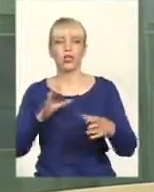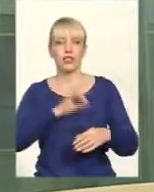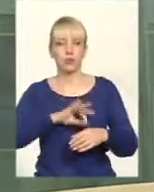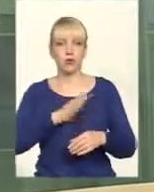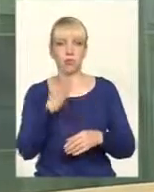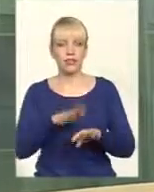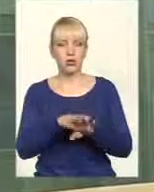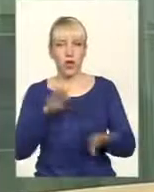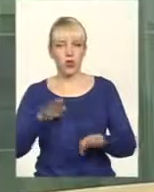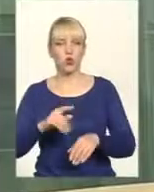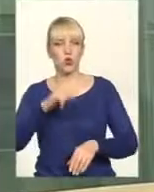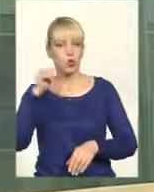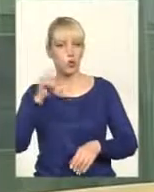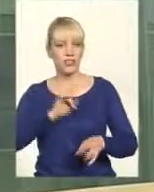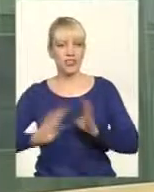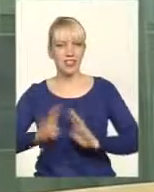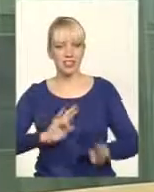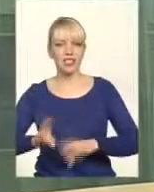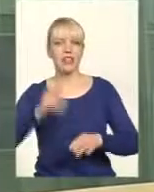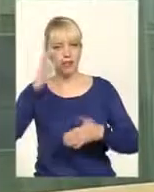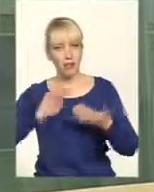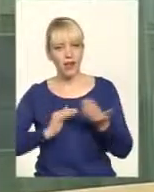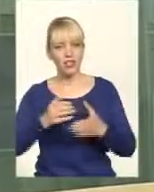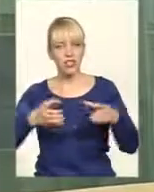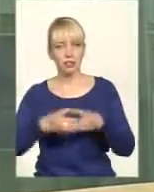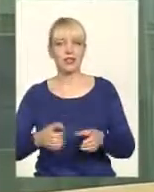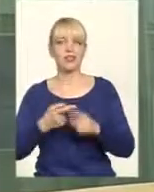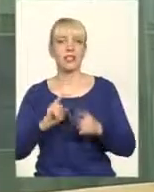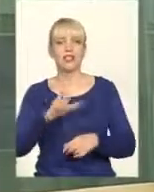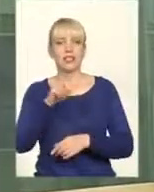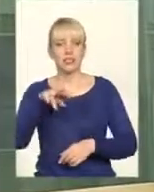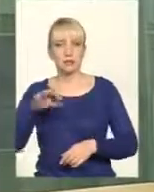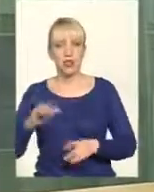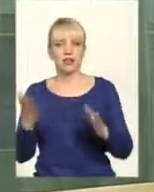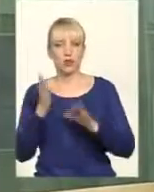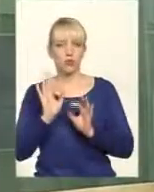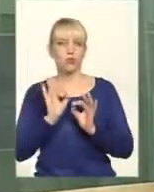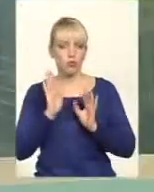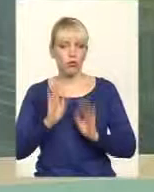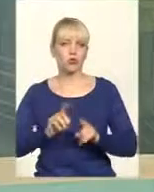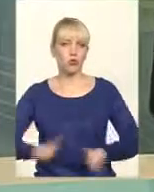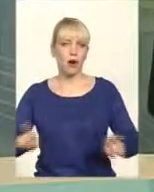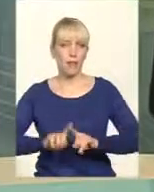русских диверсантов, политические партии, средства массовой информации, которые будут пропагандировать там,